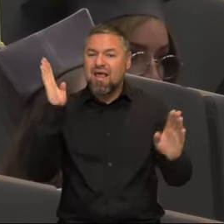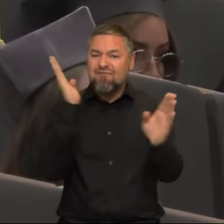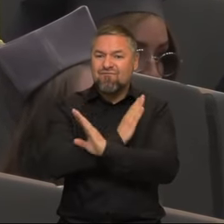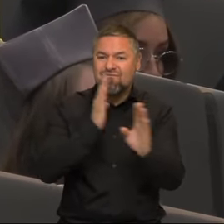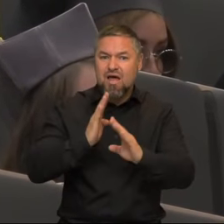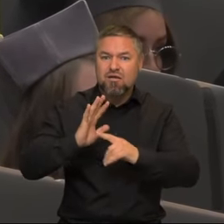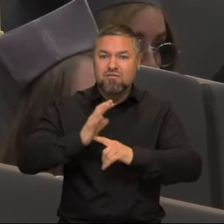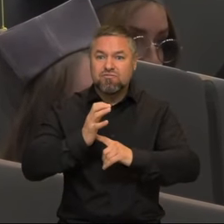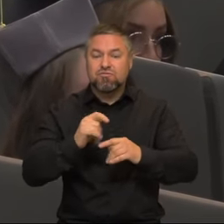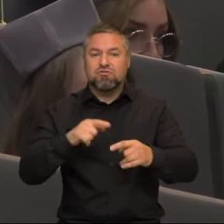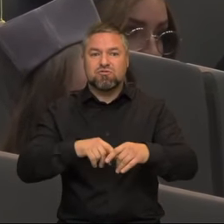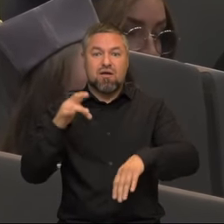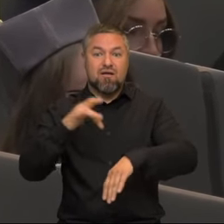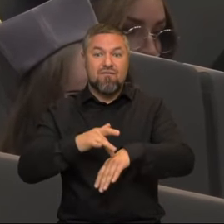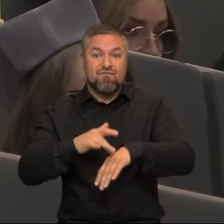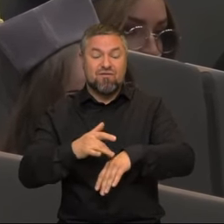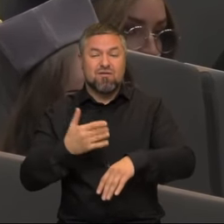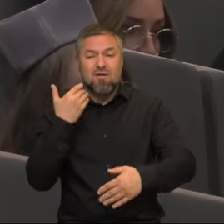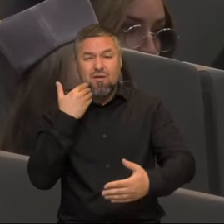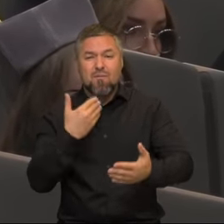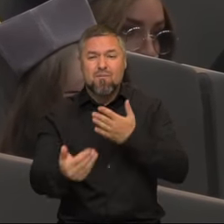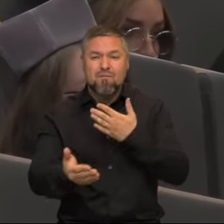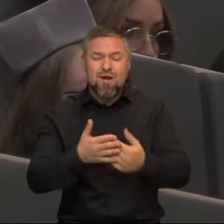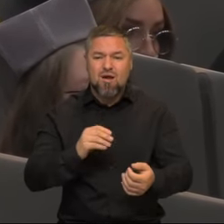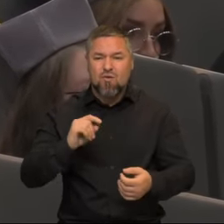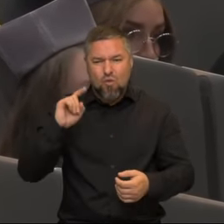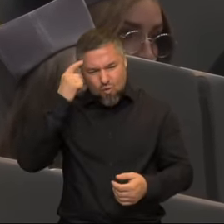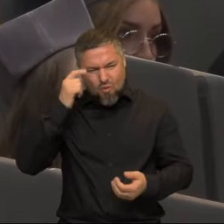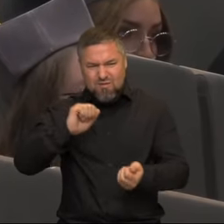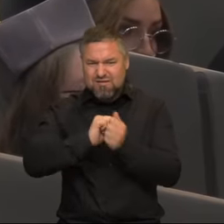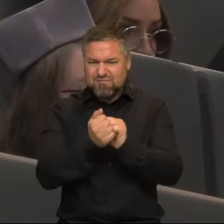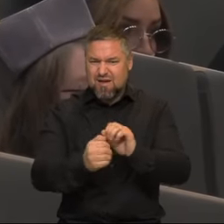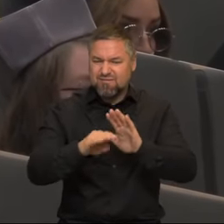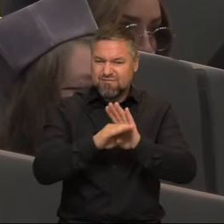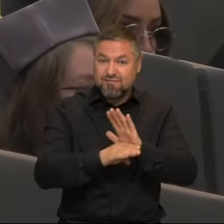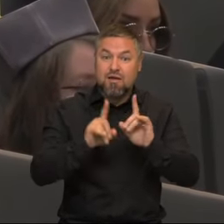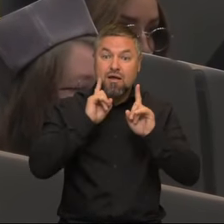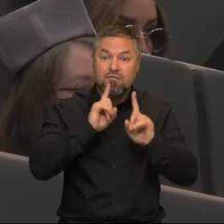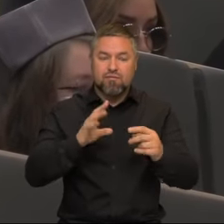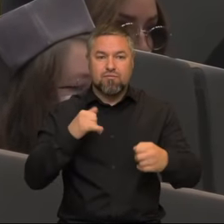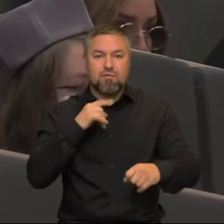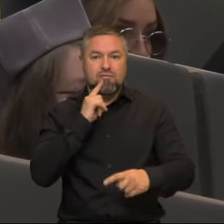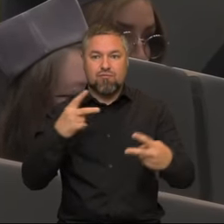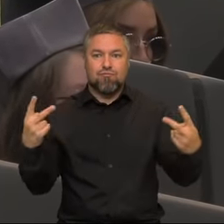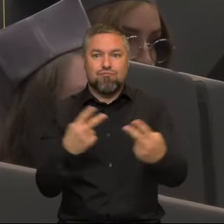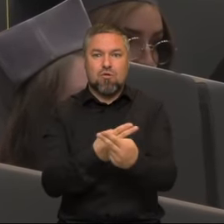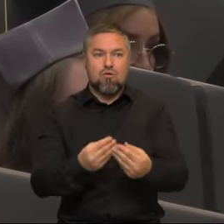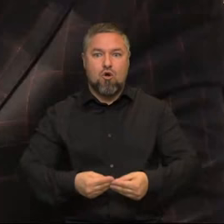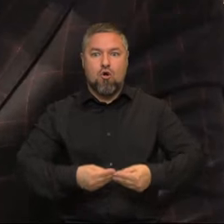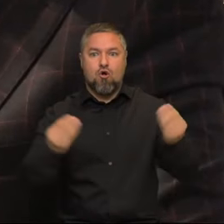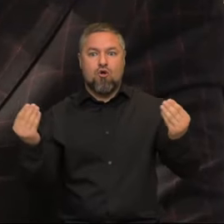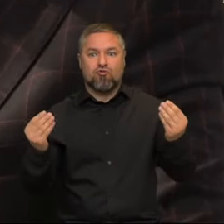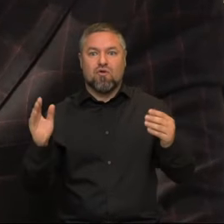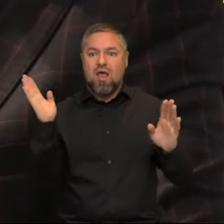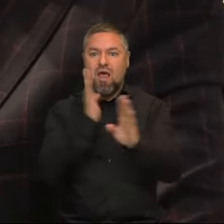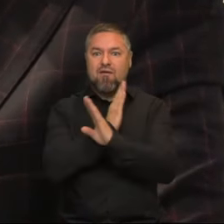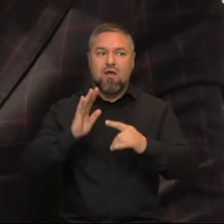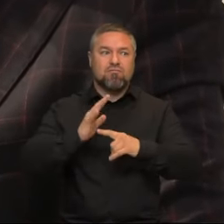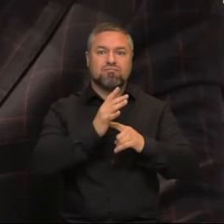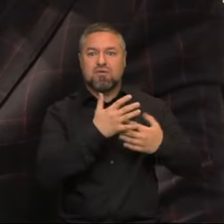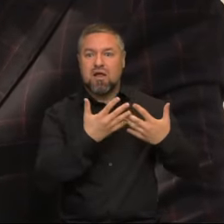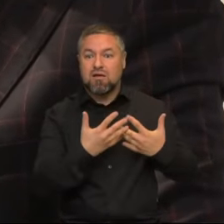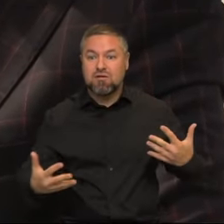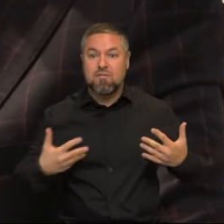w wyniku mało mądrych, by nie powiedzieć głupich zmian przepisów w praktyce zablokowała rozwój energetyki wiatrowej na